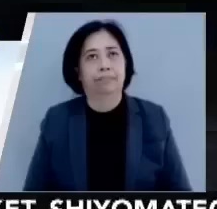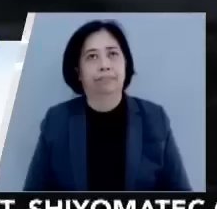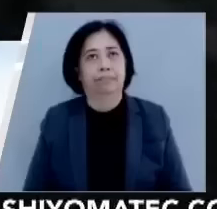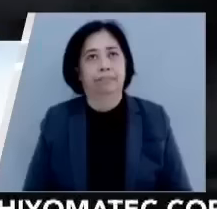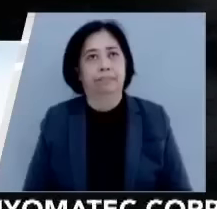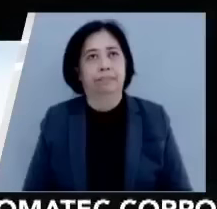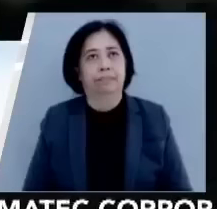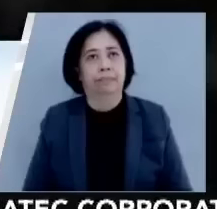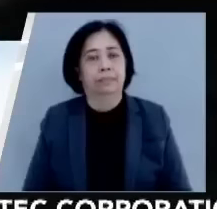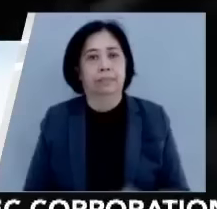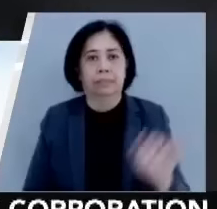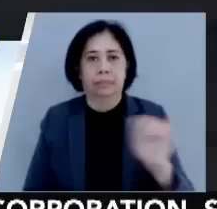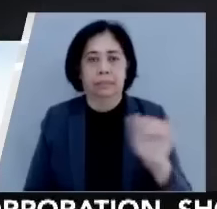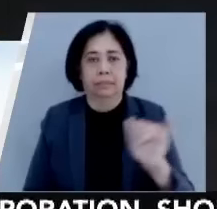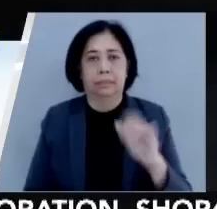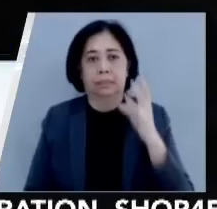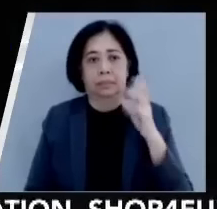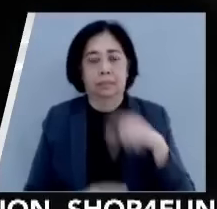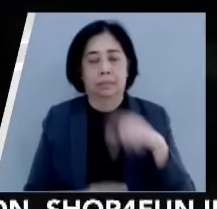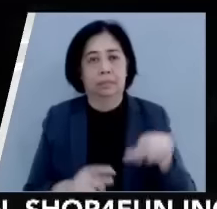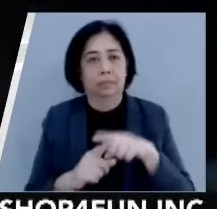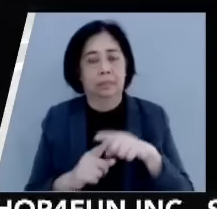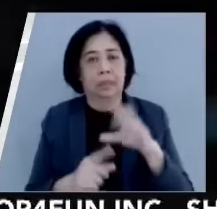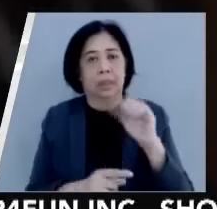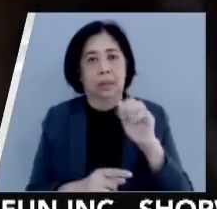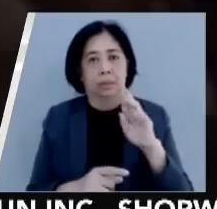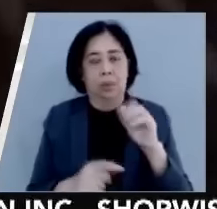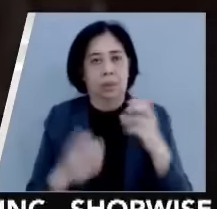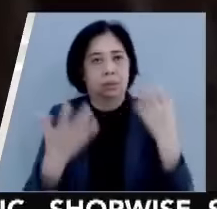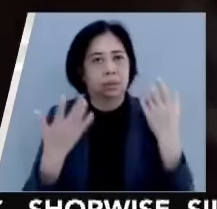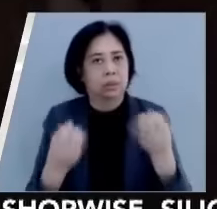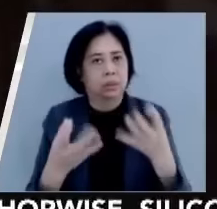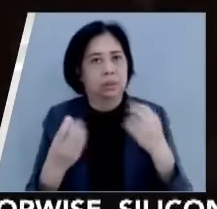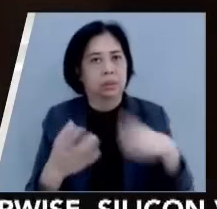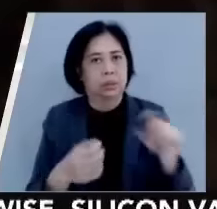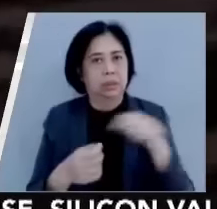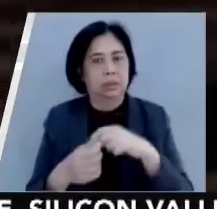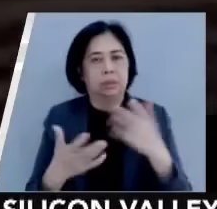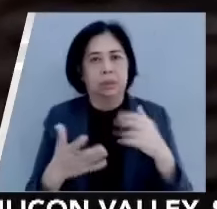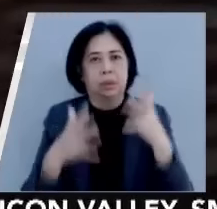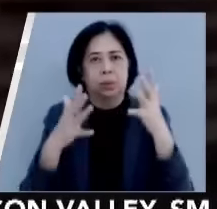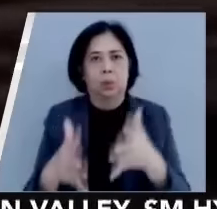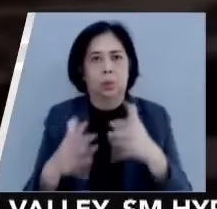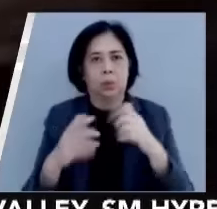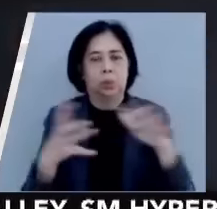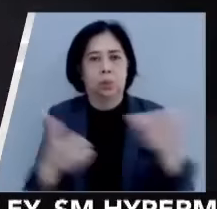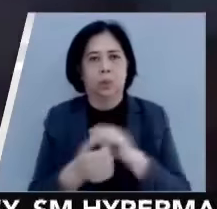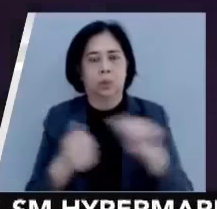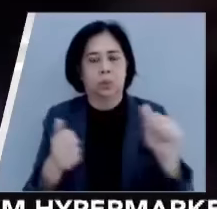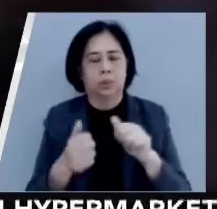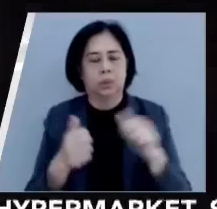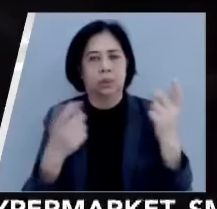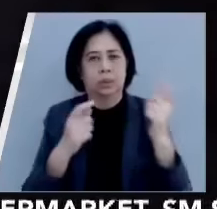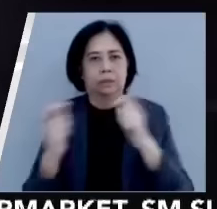Ganyan din ang sitwasyon sa bayan ng Karamoran kung saan kaliwat kanan ang pinsalang iniwan ng bagyo.